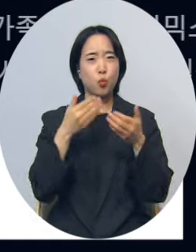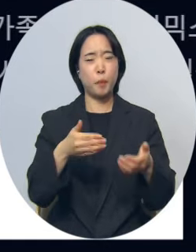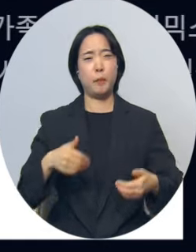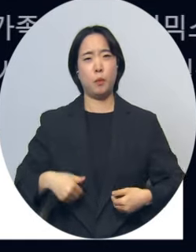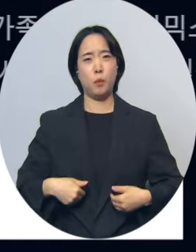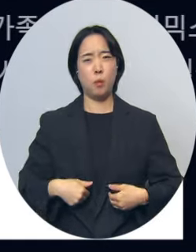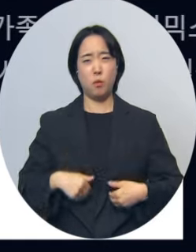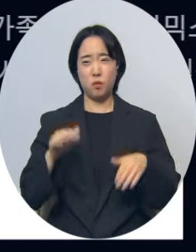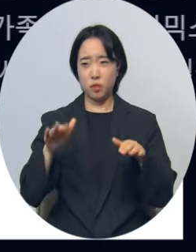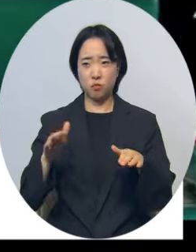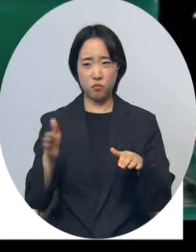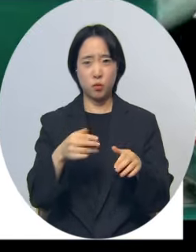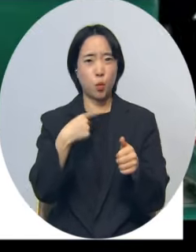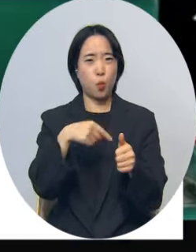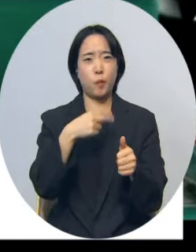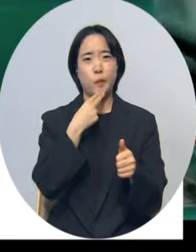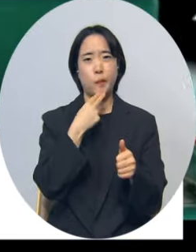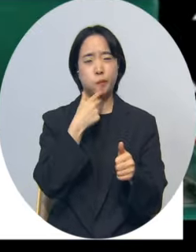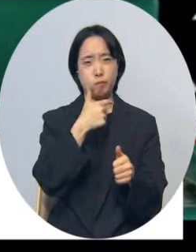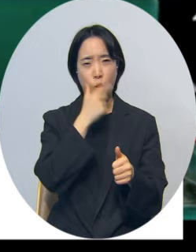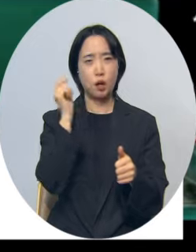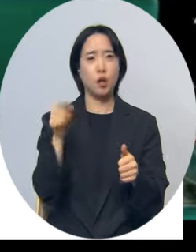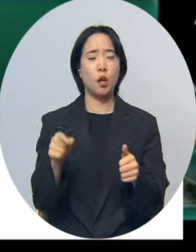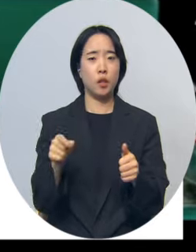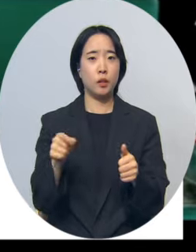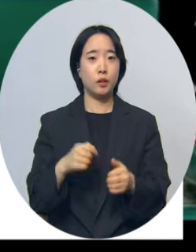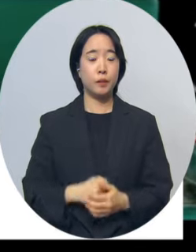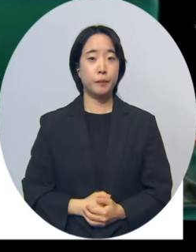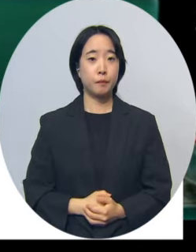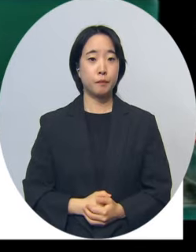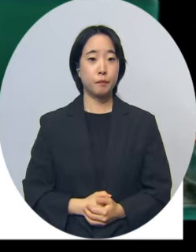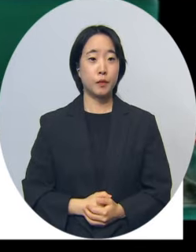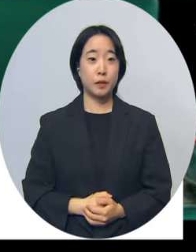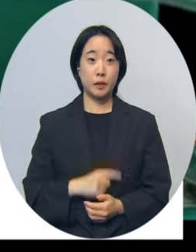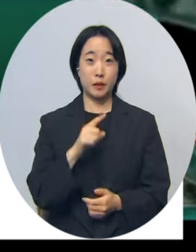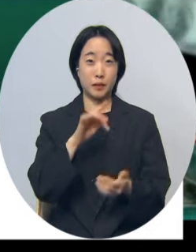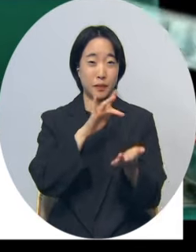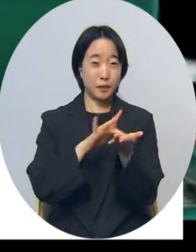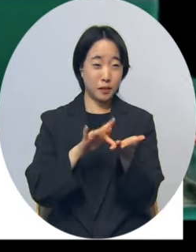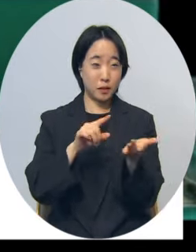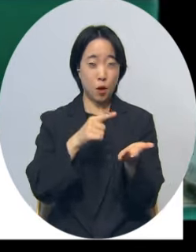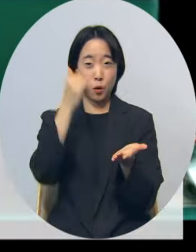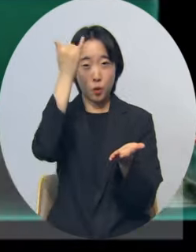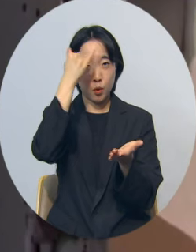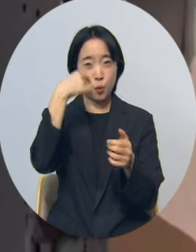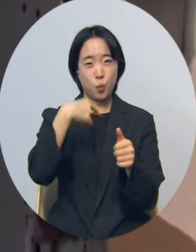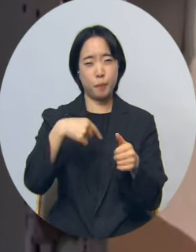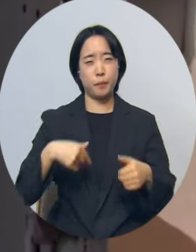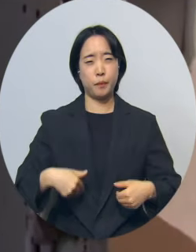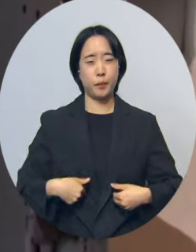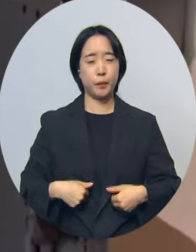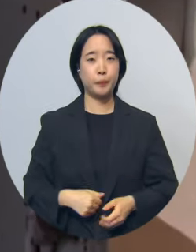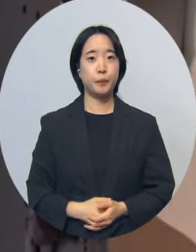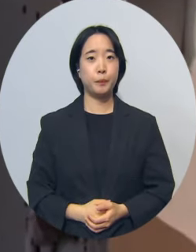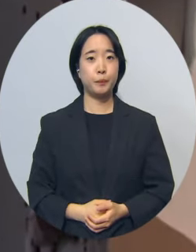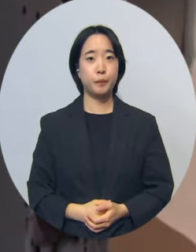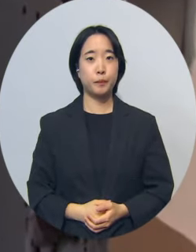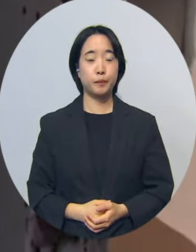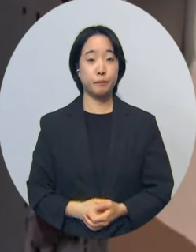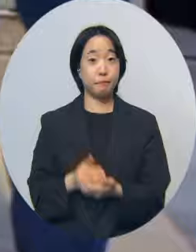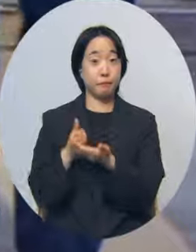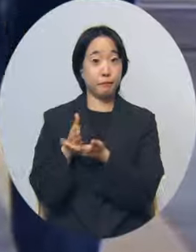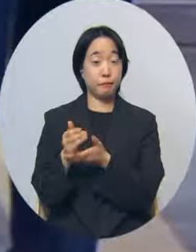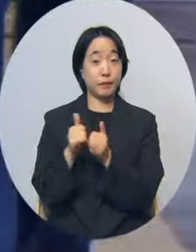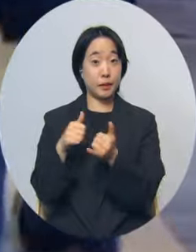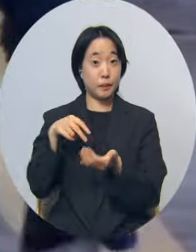없습니다. 윤리 부분들을 우리가 제도적으로 좀 너무 소홀하게 한 것 때문에 생기는 현상이다. 전문가들은 양형